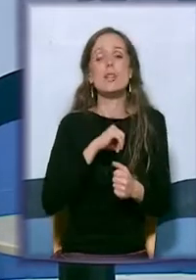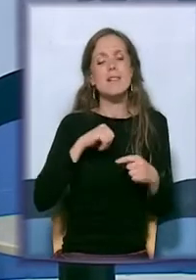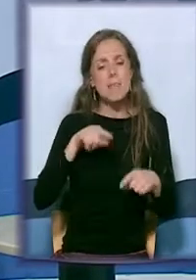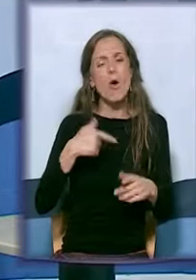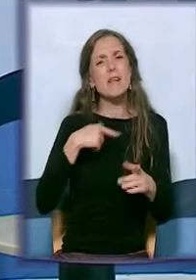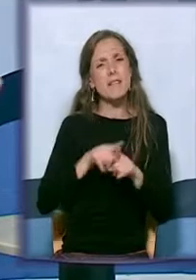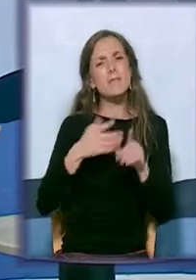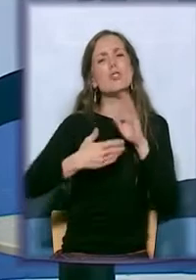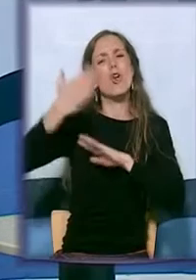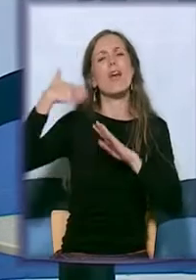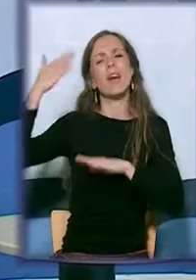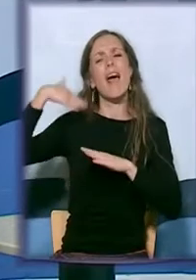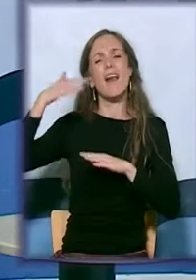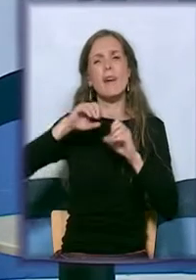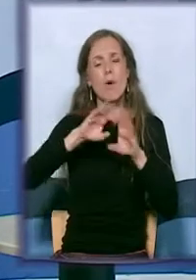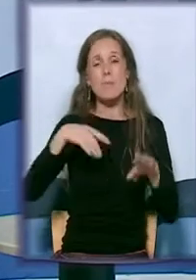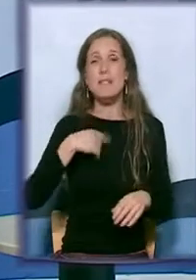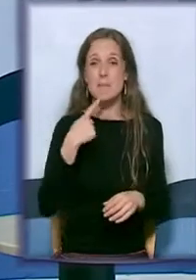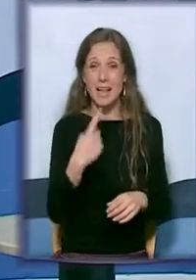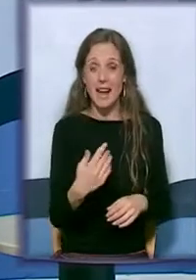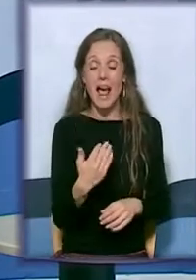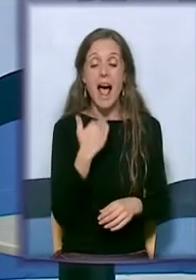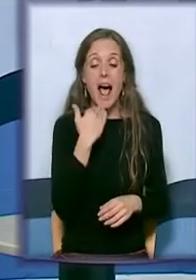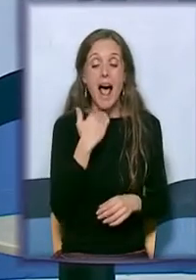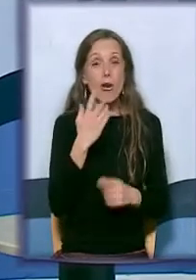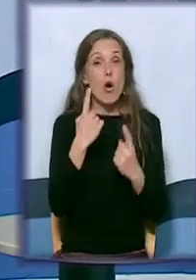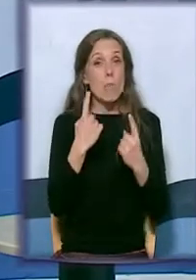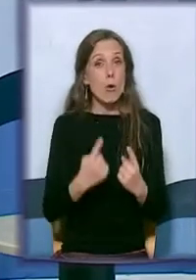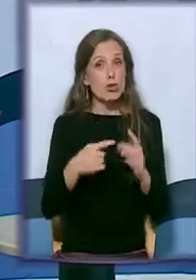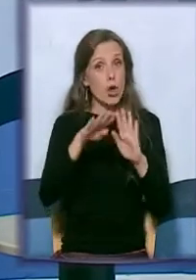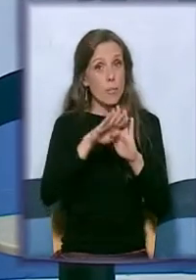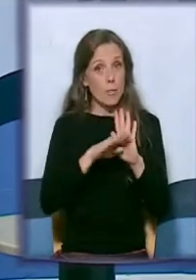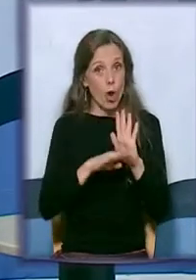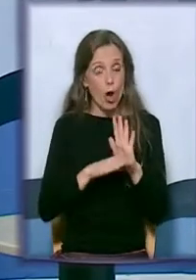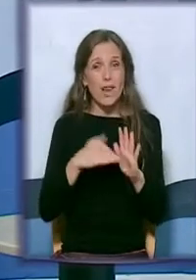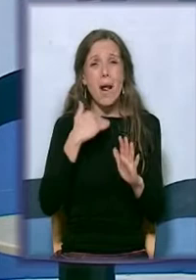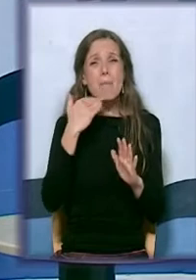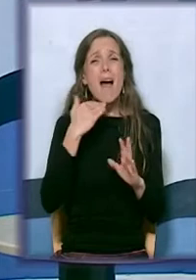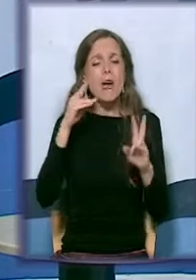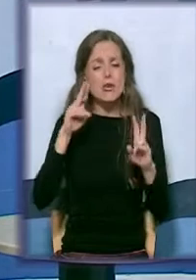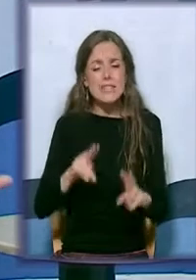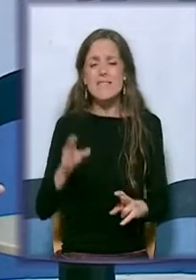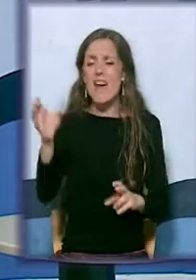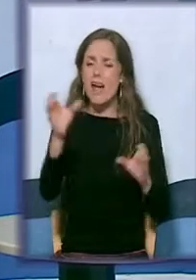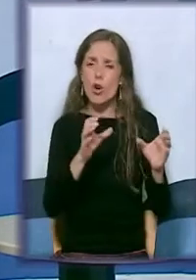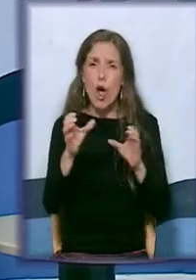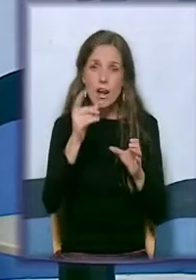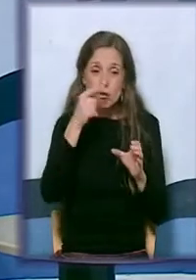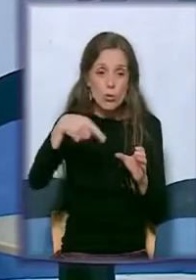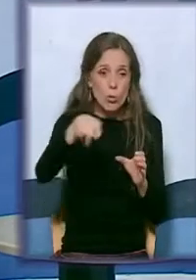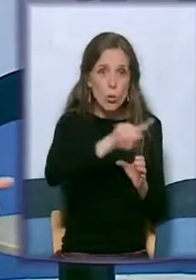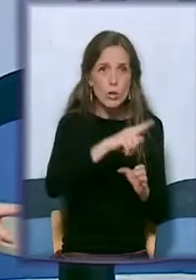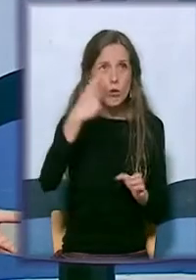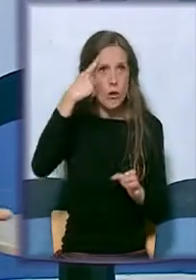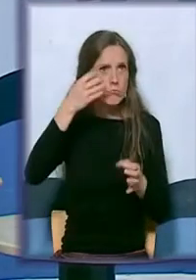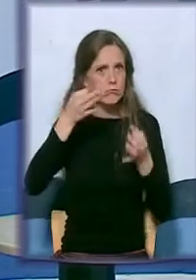u mnogo emisija da sam rekla, ukoliko postoje programi, ukoliko se stvarno angažuju ljudi koji su, što kaže naš narod, od pera, struke